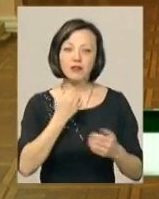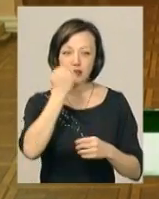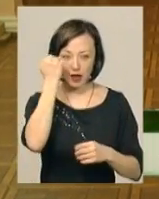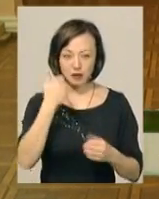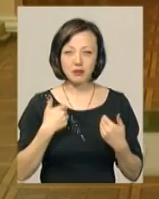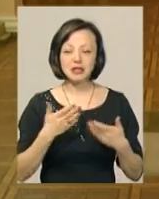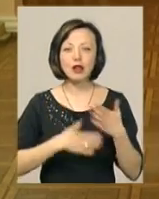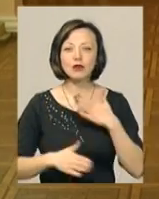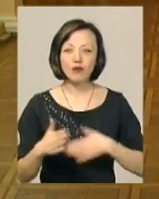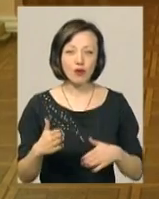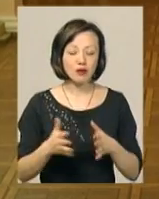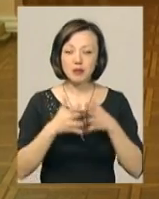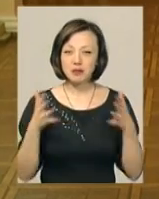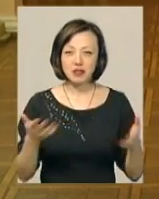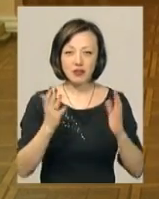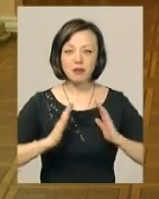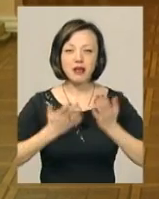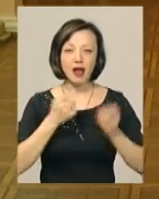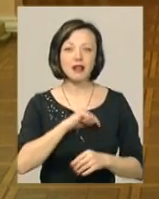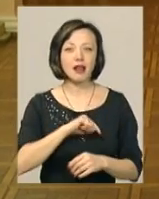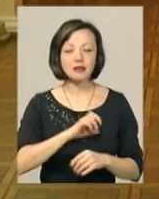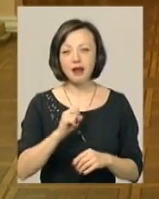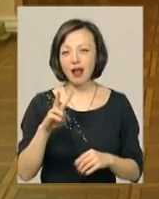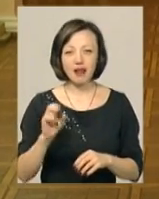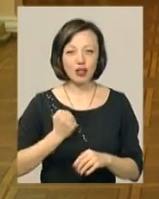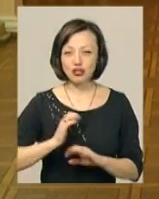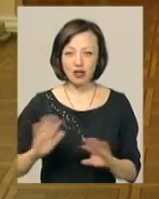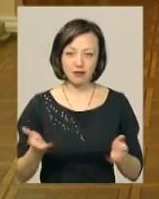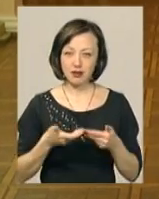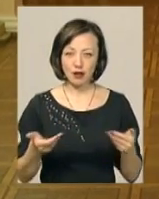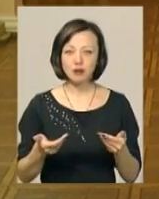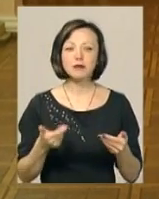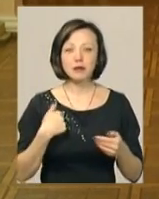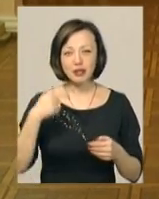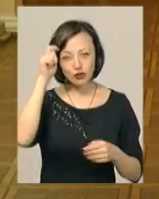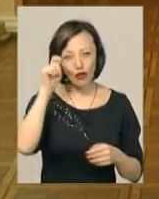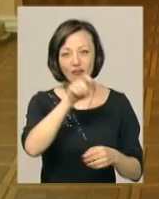Ми задоволені безмежно, ви нам підняли настрій, але не жалійте нас, ми